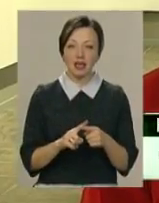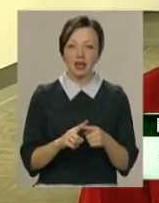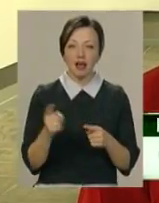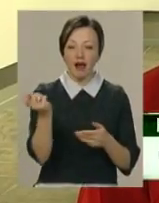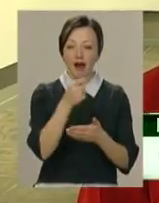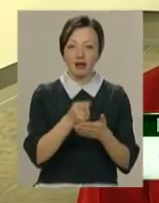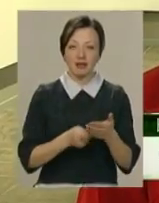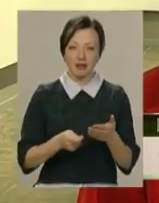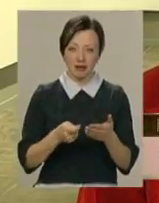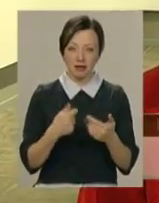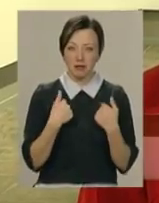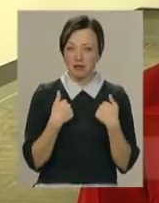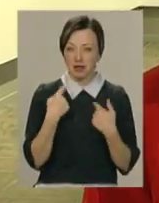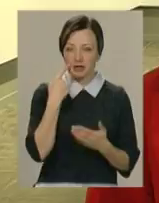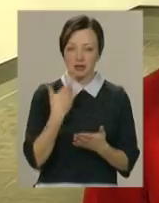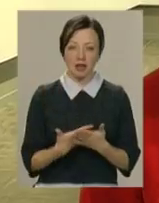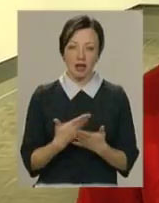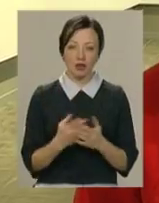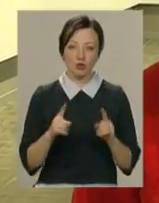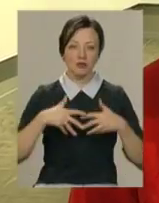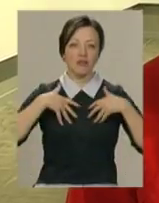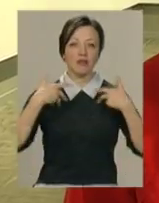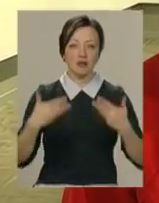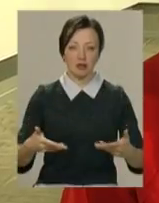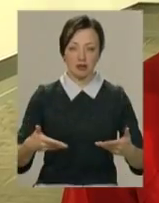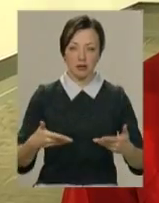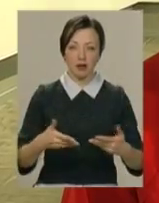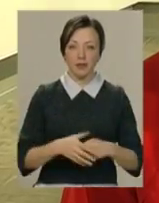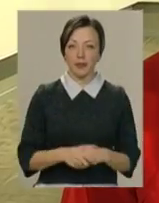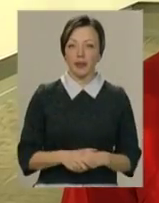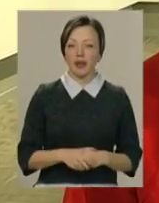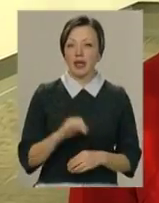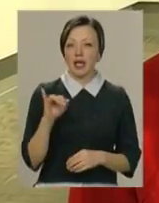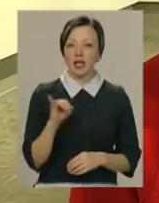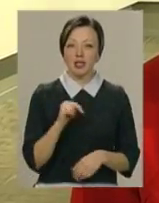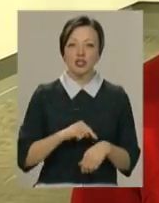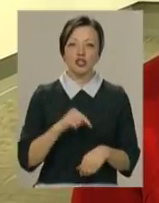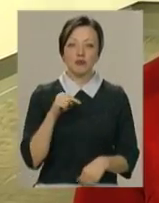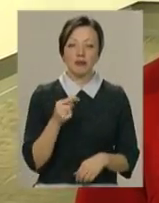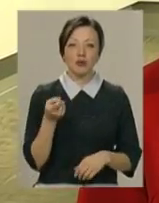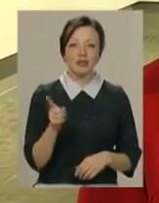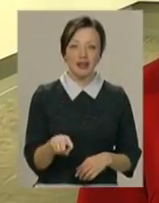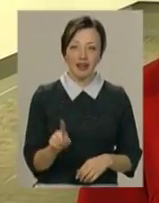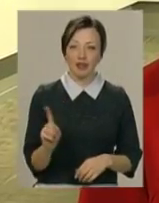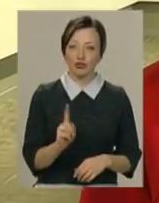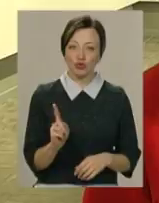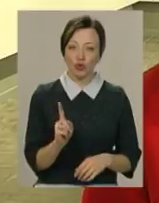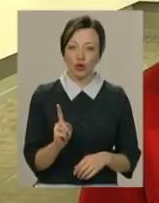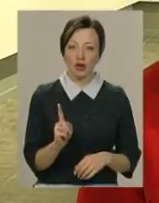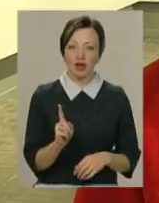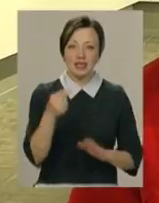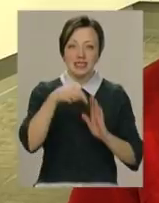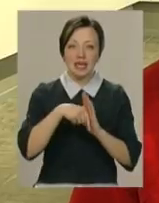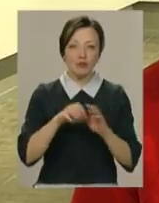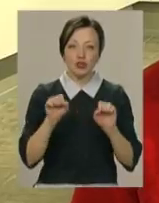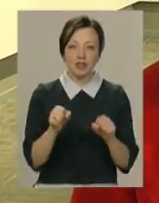мені здалися дуже промовистими. І зачепила саме те, що ті сенси, які,